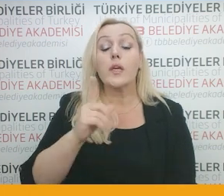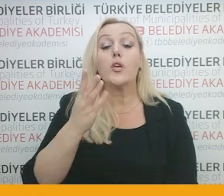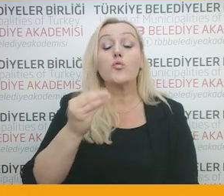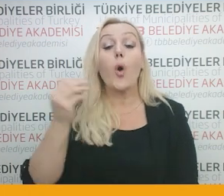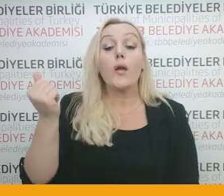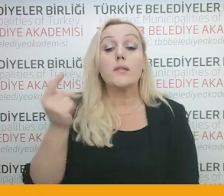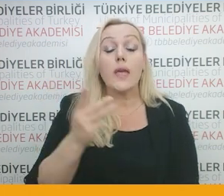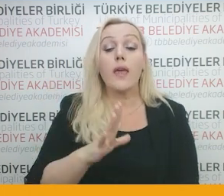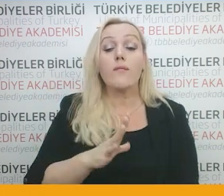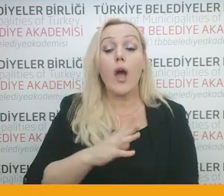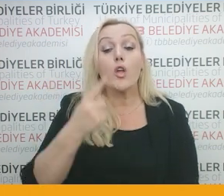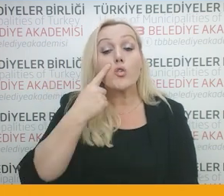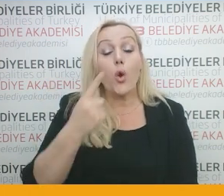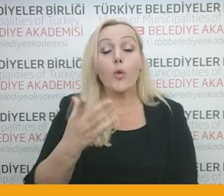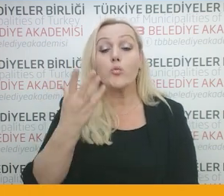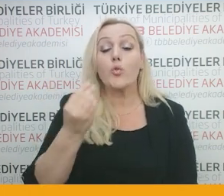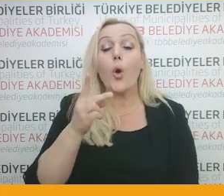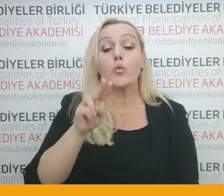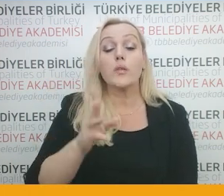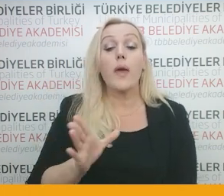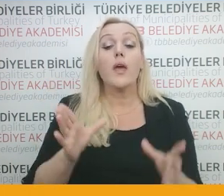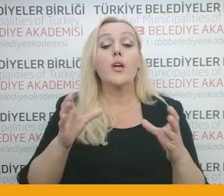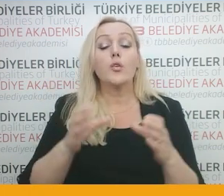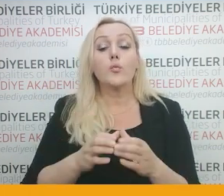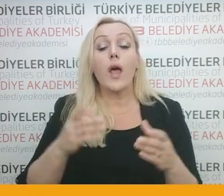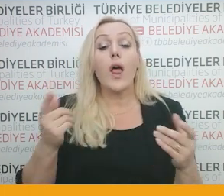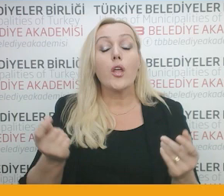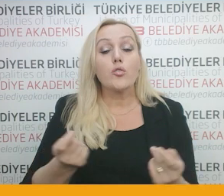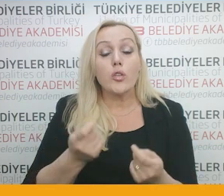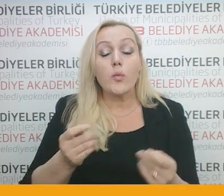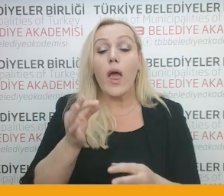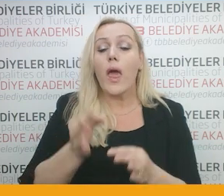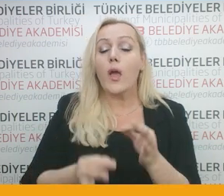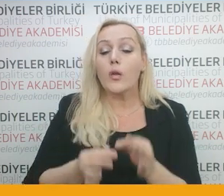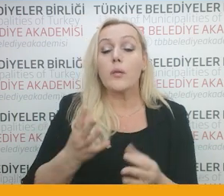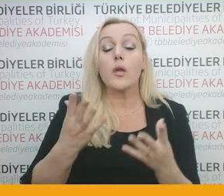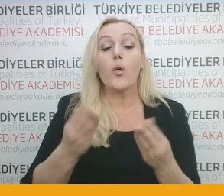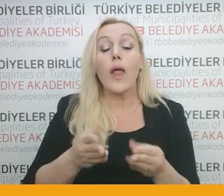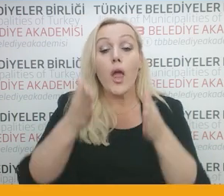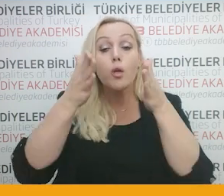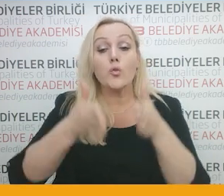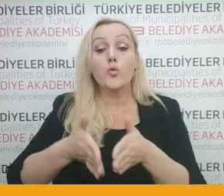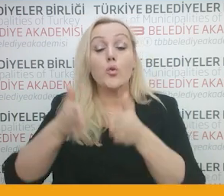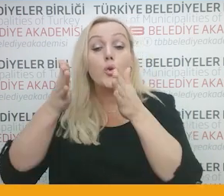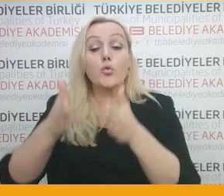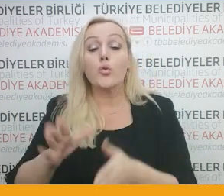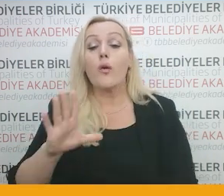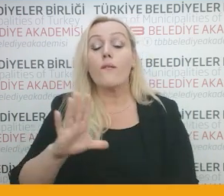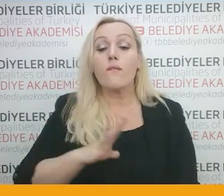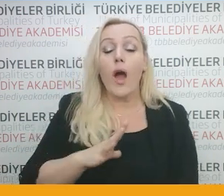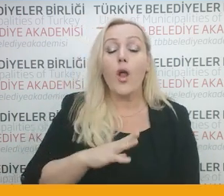var. Gördüğünüz gibi kurumsal, fonksiyonel, finans tipi, ekonomi şeklinde sütunlar var. Bu sütunlarda birçok rakam